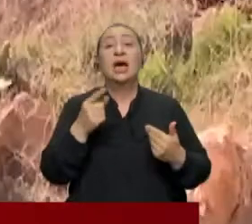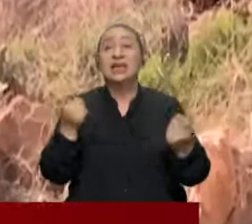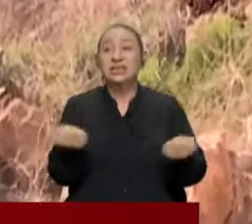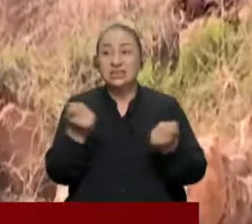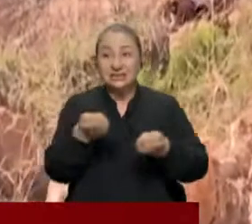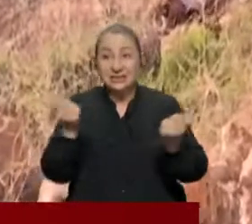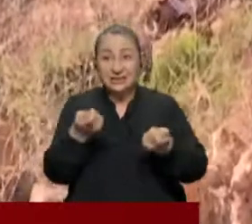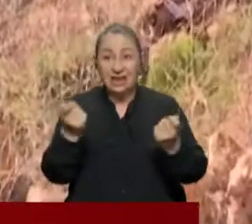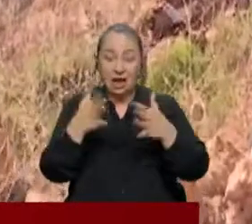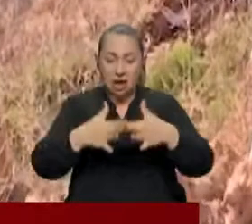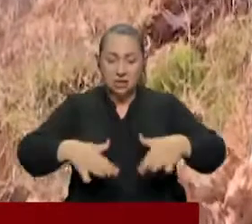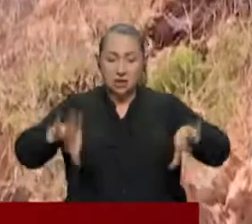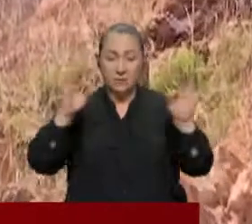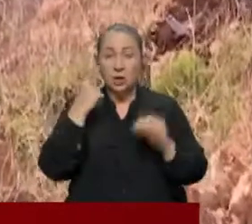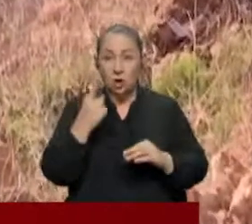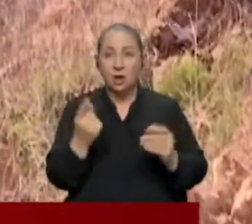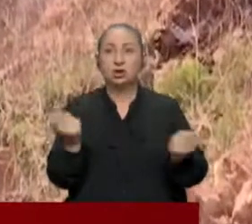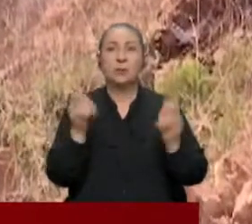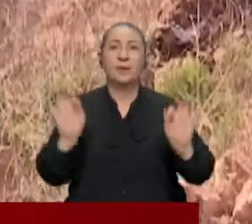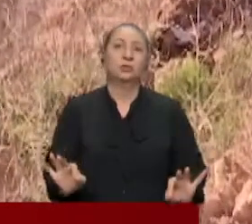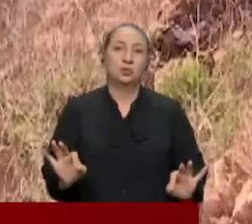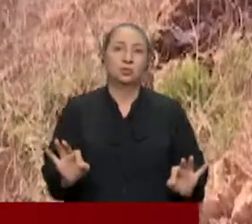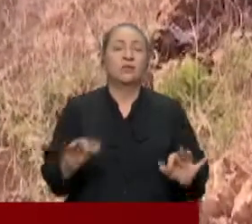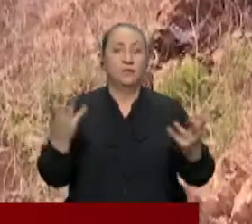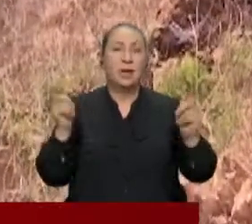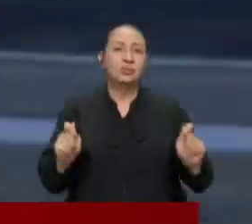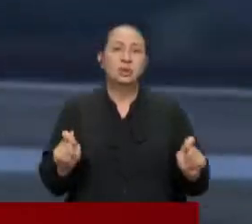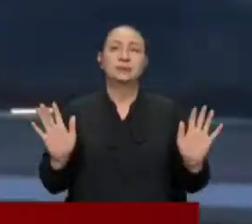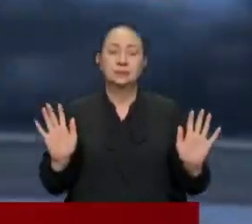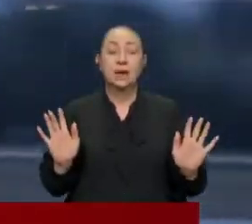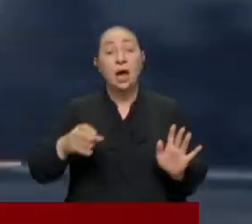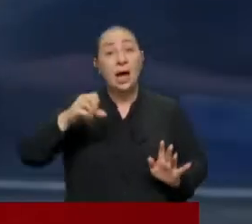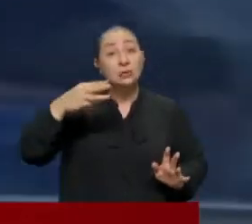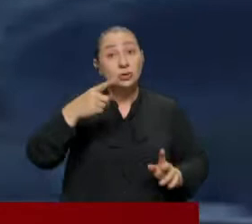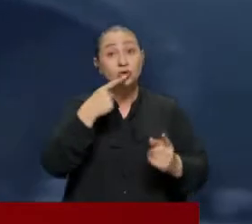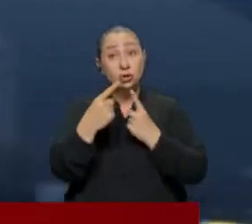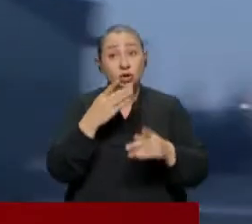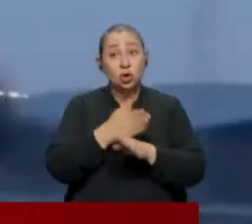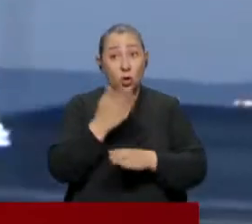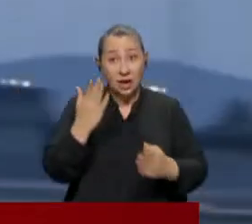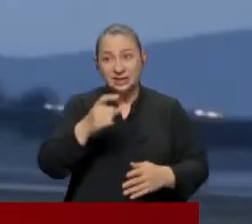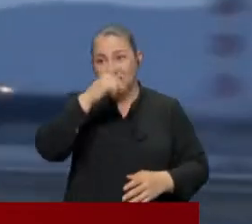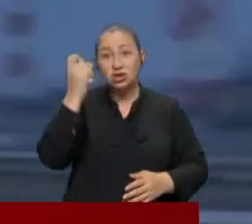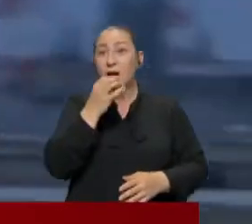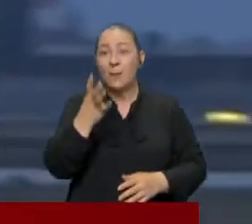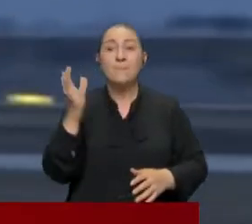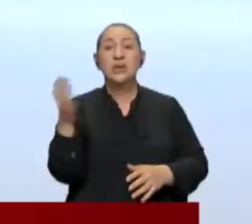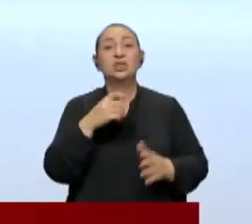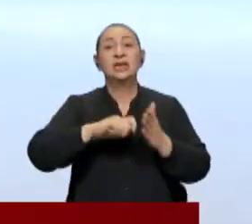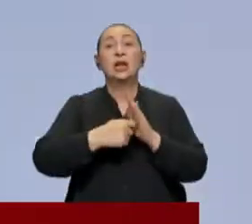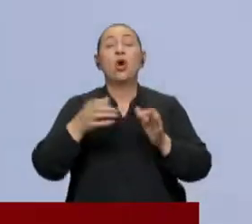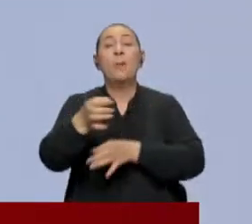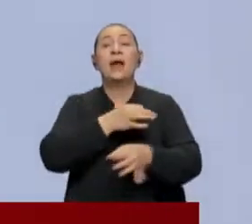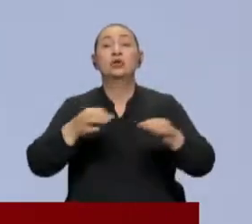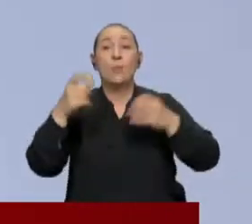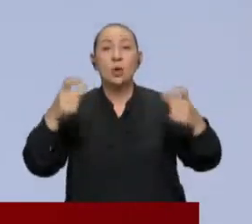adımlarını da hazırlanmak suretiyle atıyoruz ve atacağız. Erdoğan'ın sözlerini doğrulayan sıcak haber Pençe Kilit